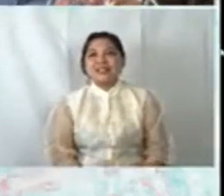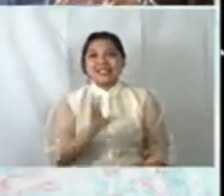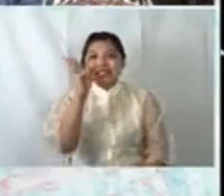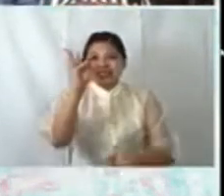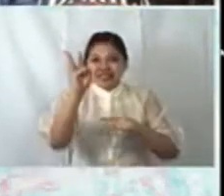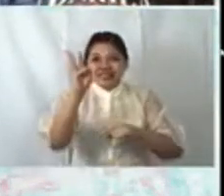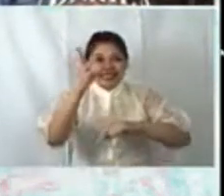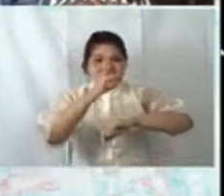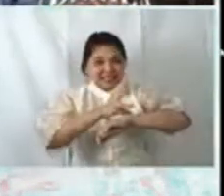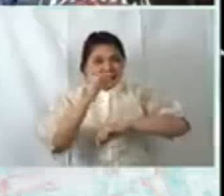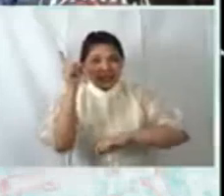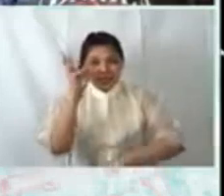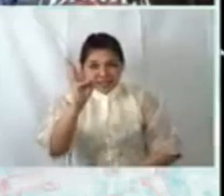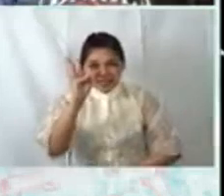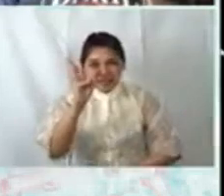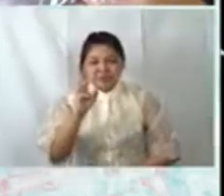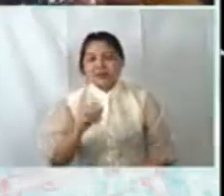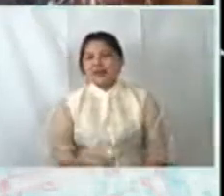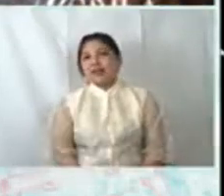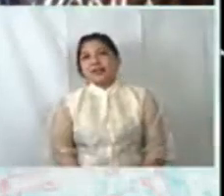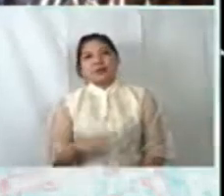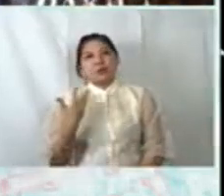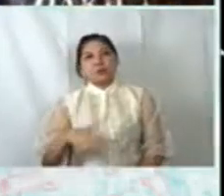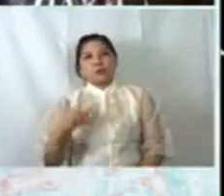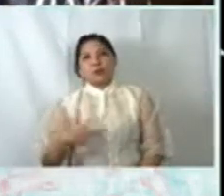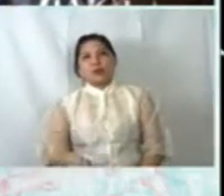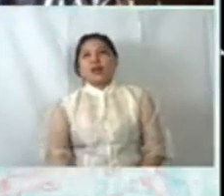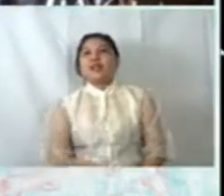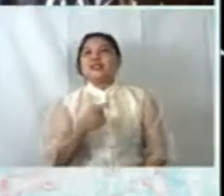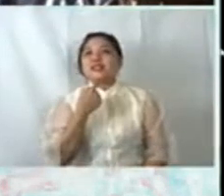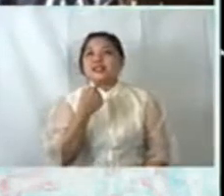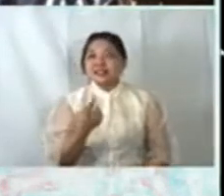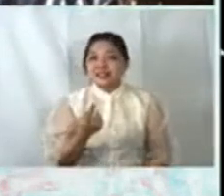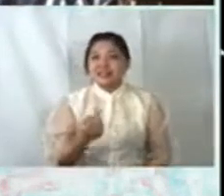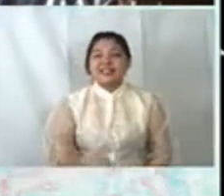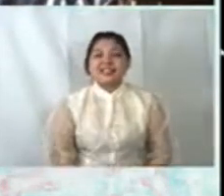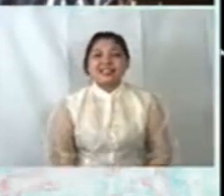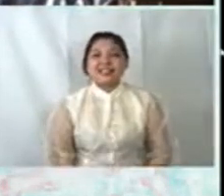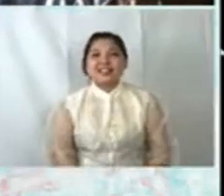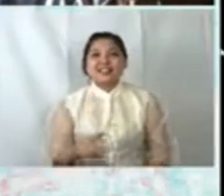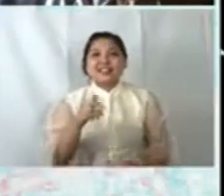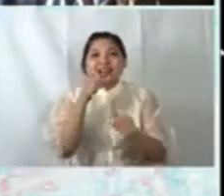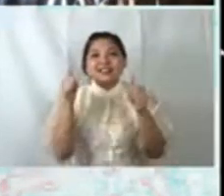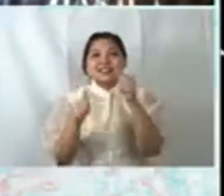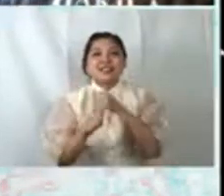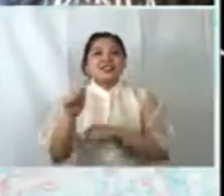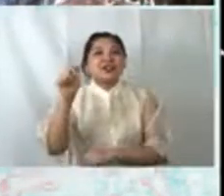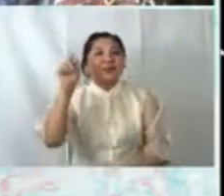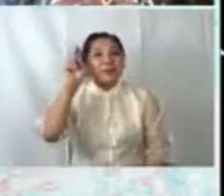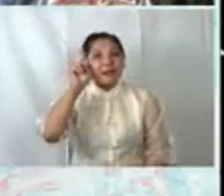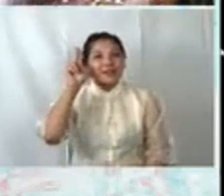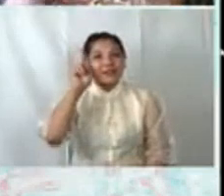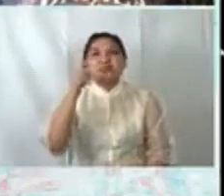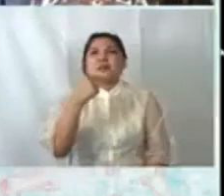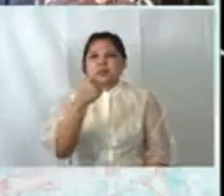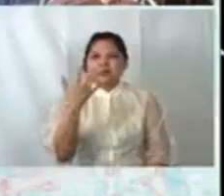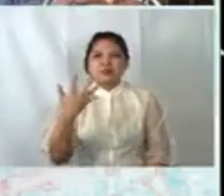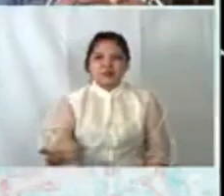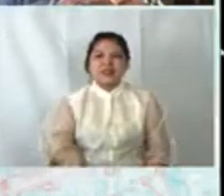6 na beses. No? At nabanggit na ni Yusek Tony Umali ang ilan sa mga ito. Of course, una